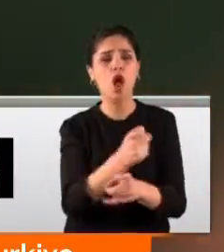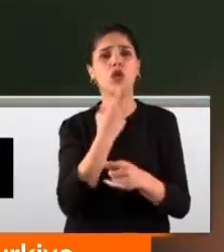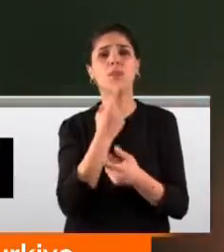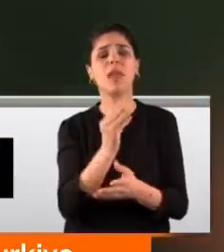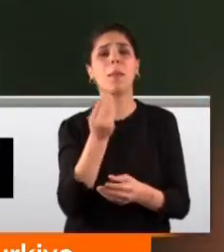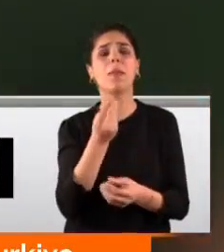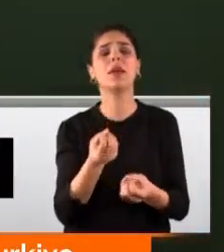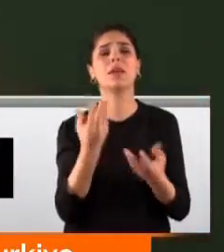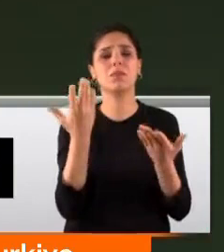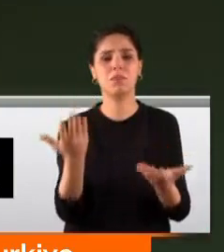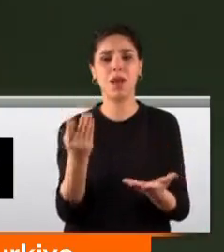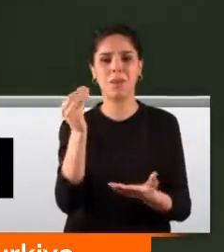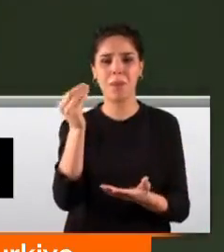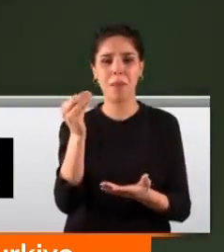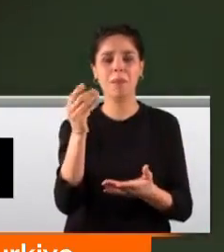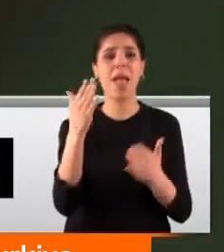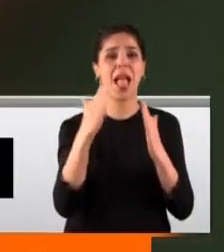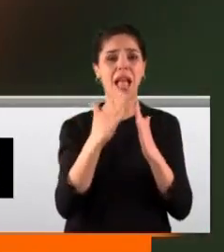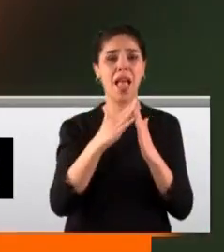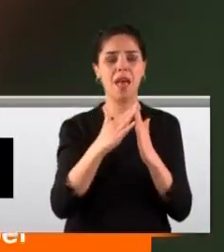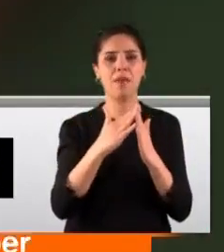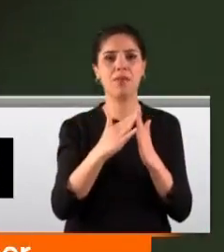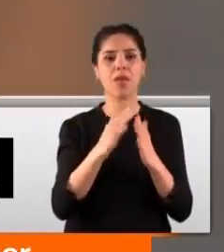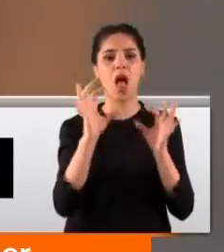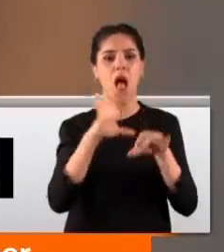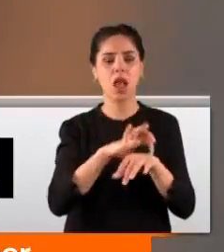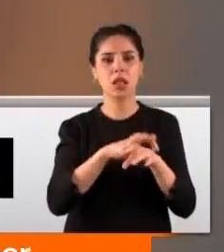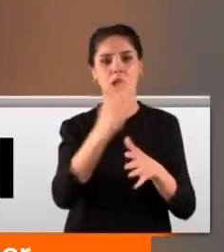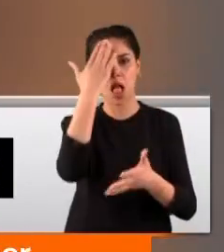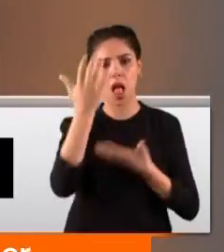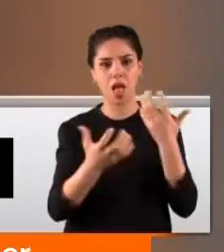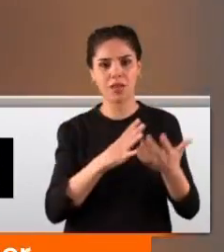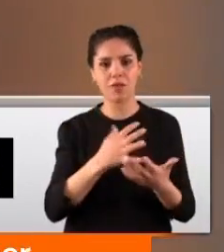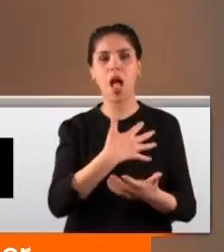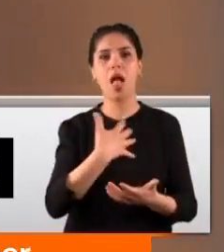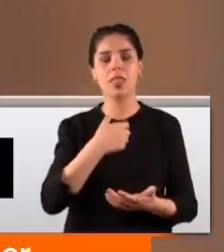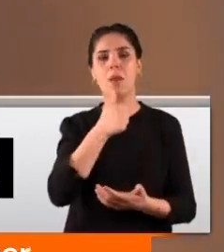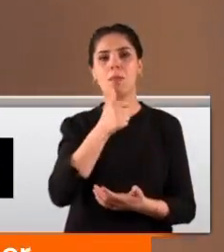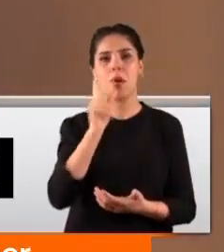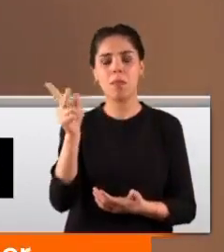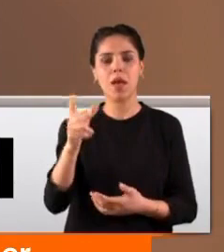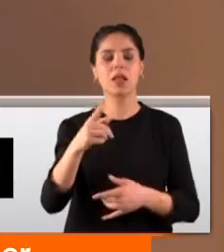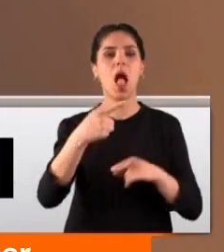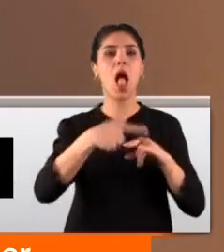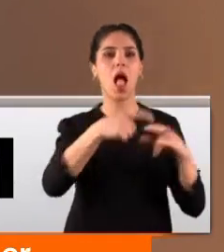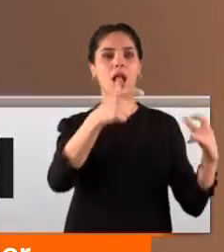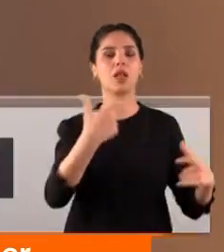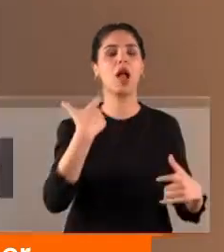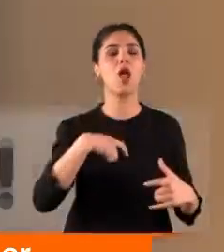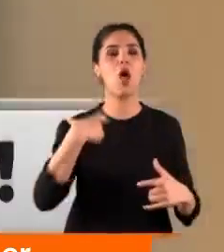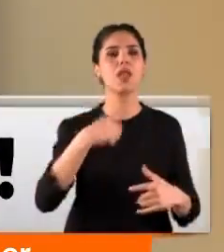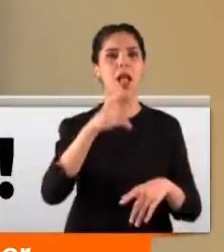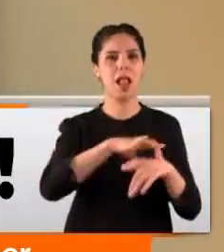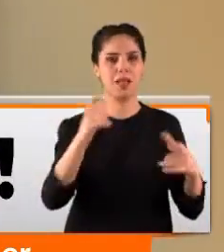Emir bebek evde bir anda rahatsızlanmış, ateşi yükselmeye başlamıştı. Panikleyen anne babası oğullarını Halkalı'daki özel bir hastaneye